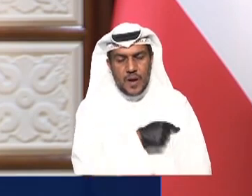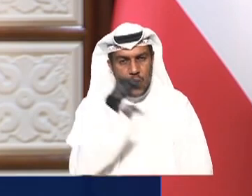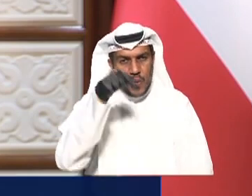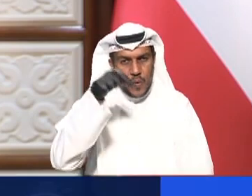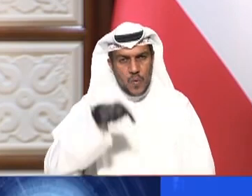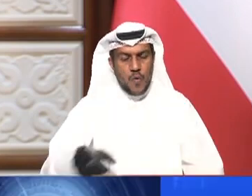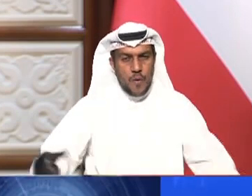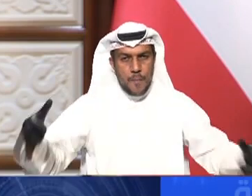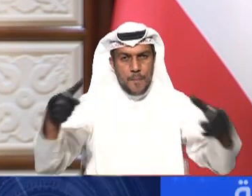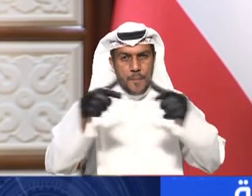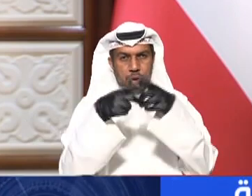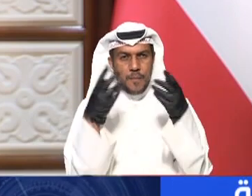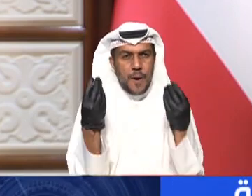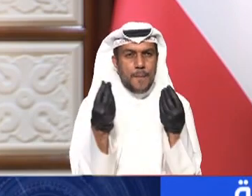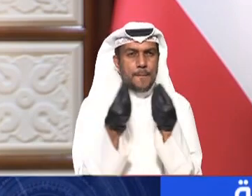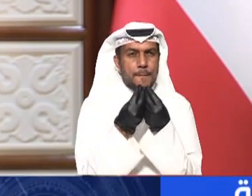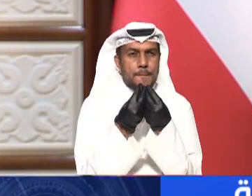مع